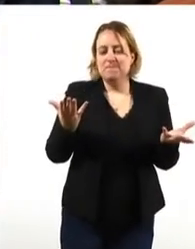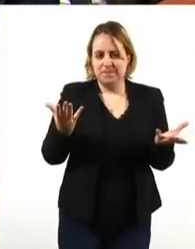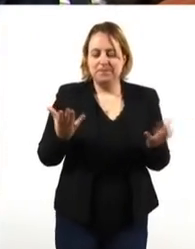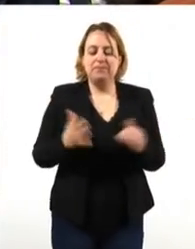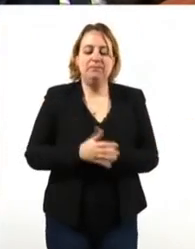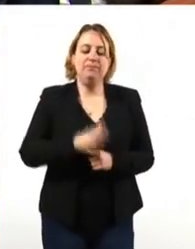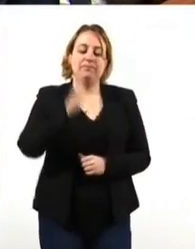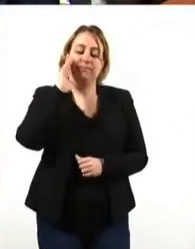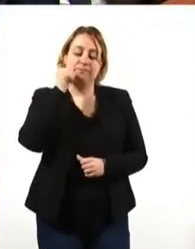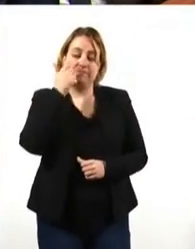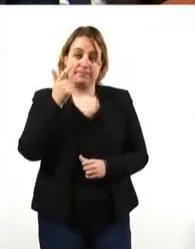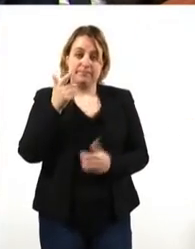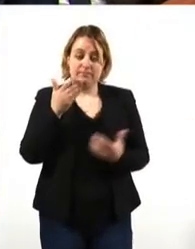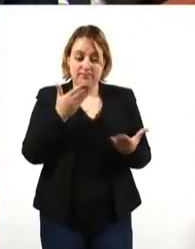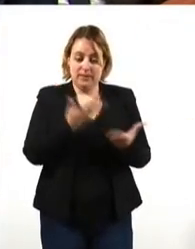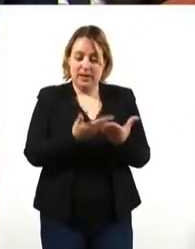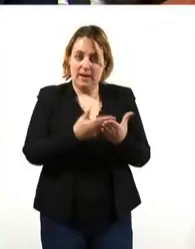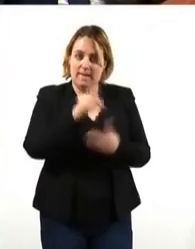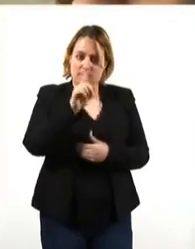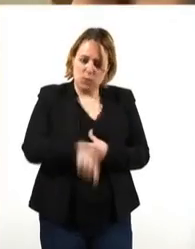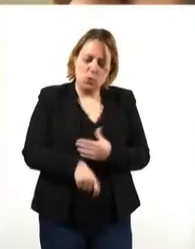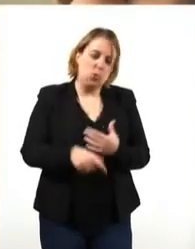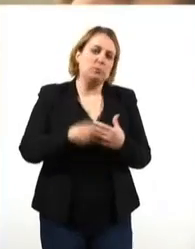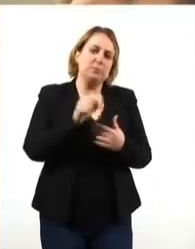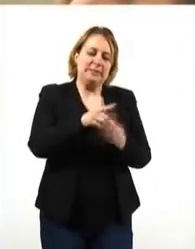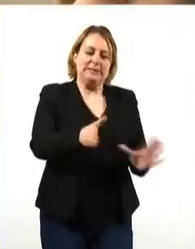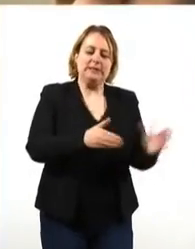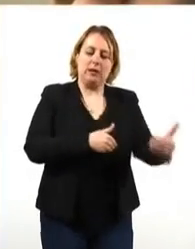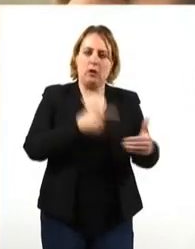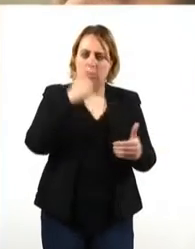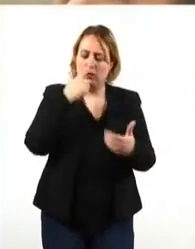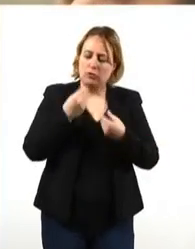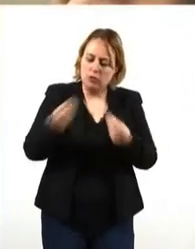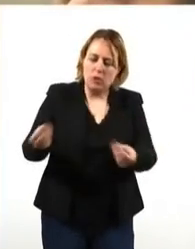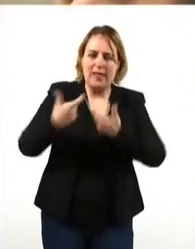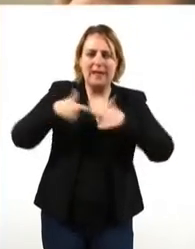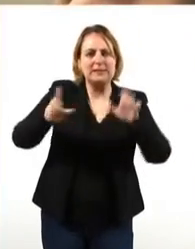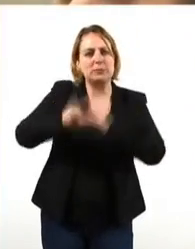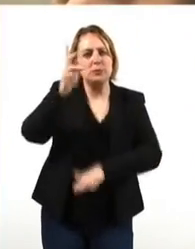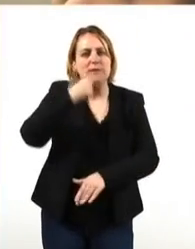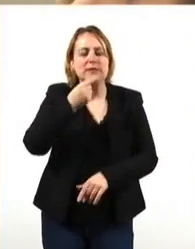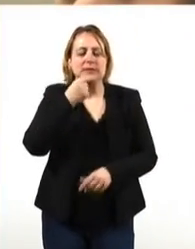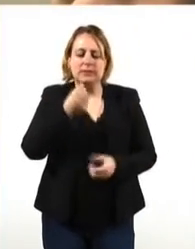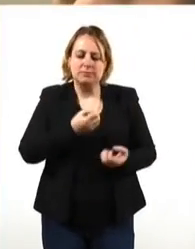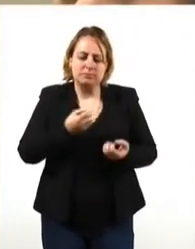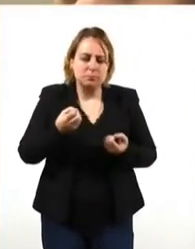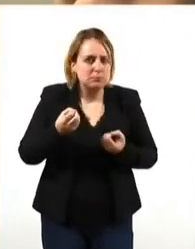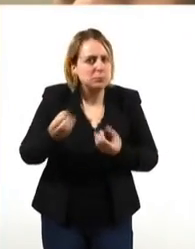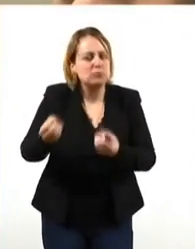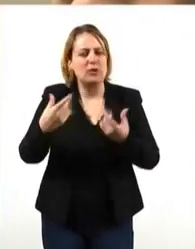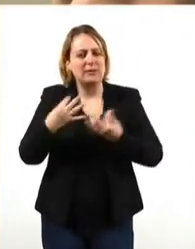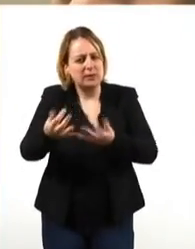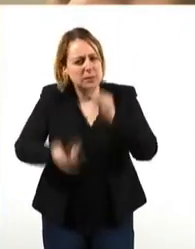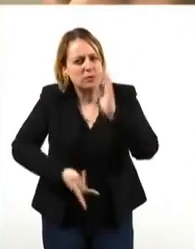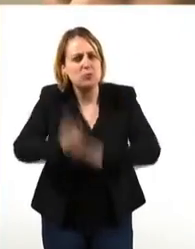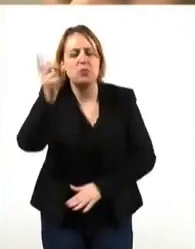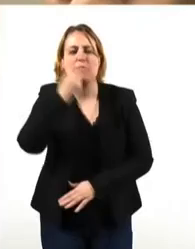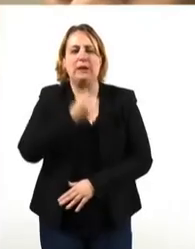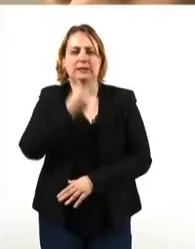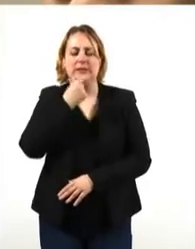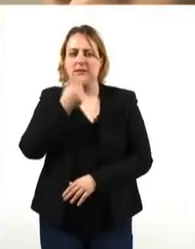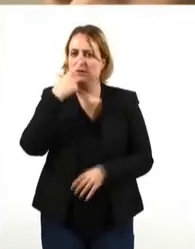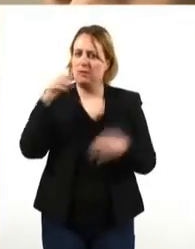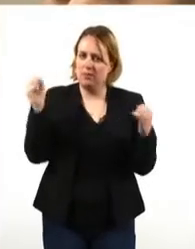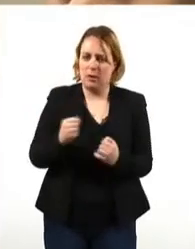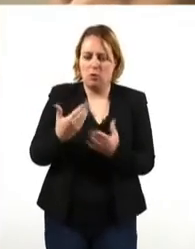faut diversifier les accès, les possibilités et à travers ça, les sensibilisations. Donc, je suis... Ouais. D'accord, il faut